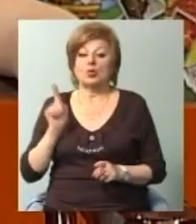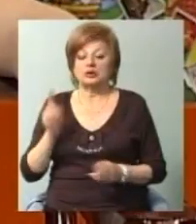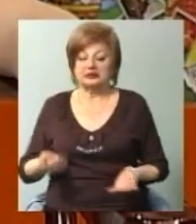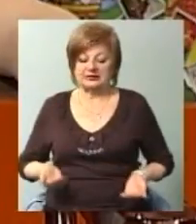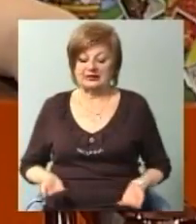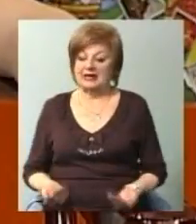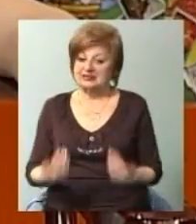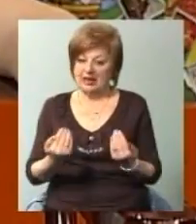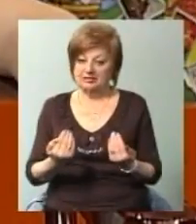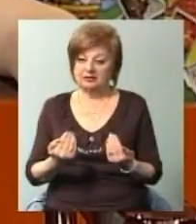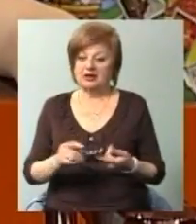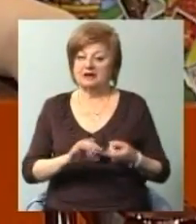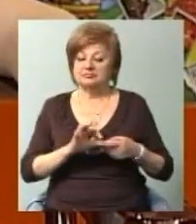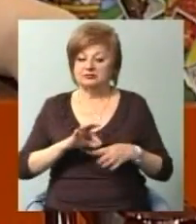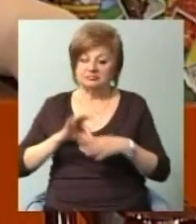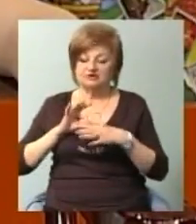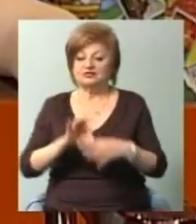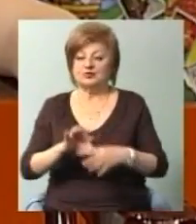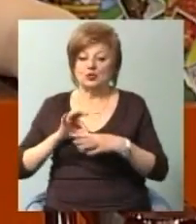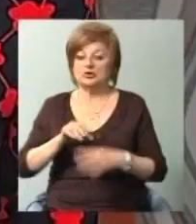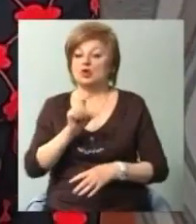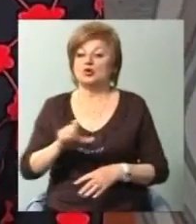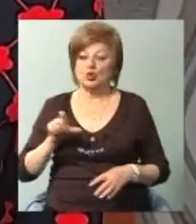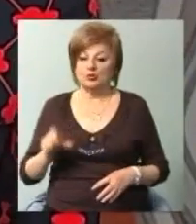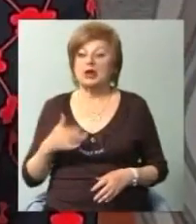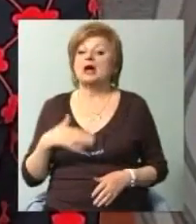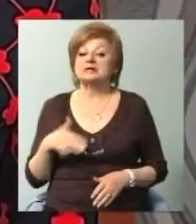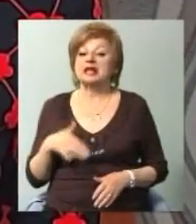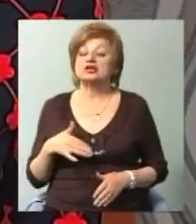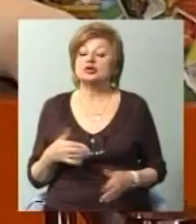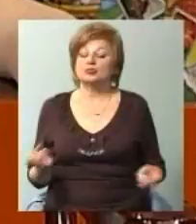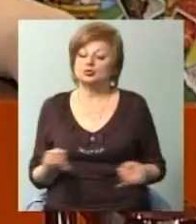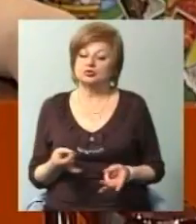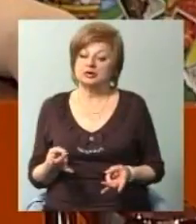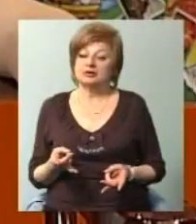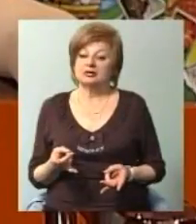санях возять людей. А для чого це потрібно?